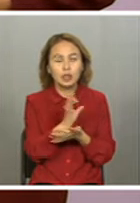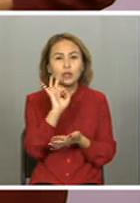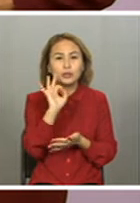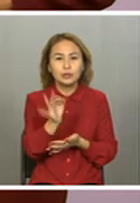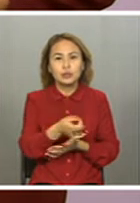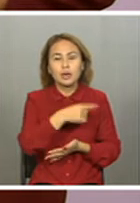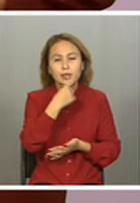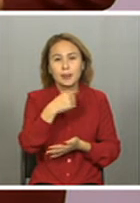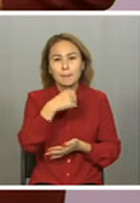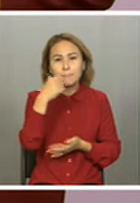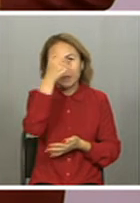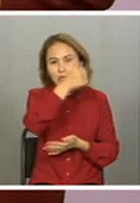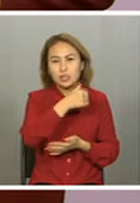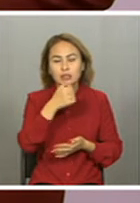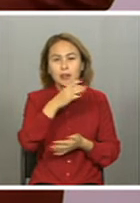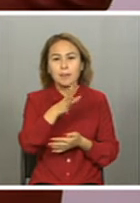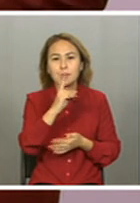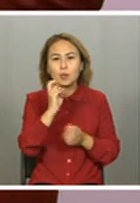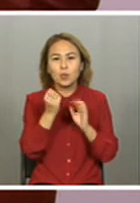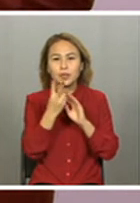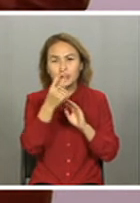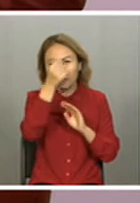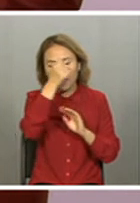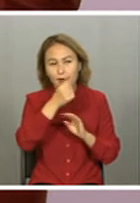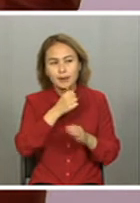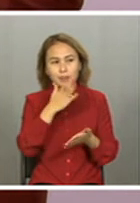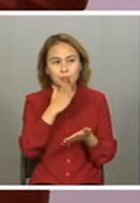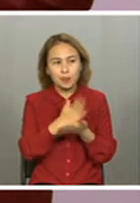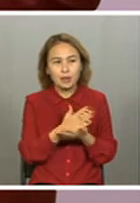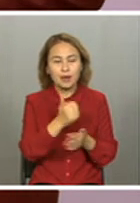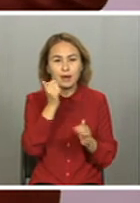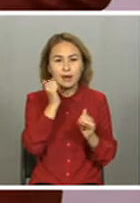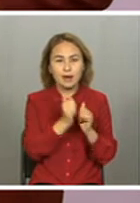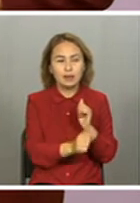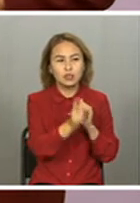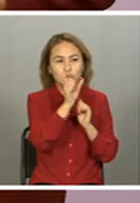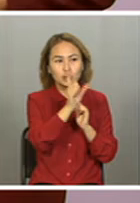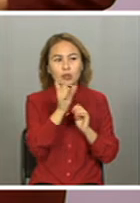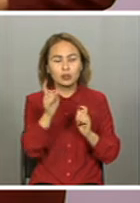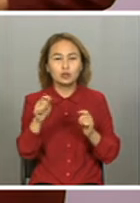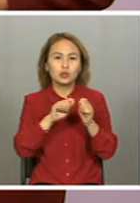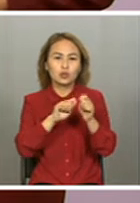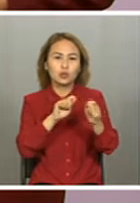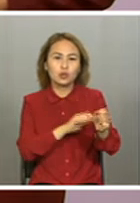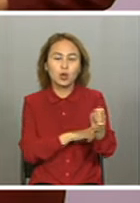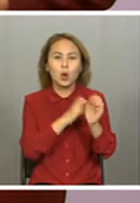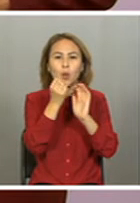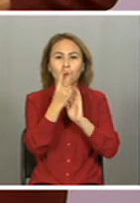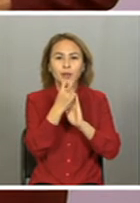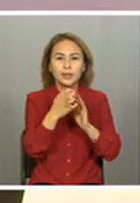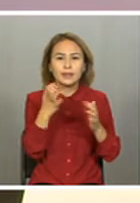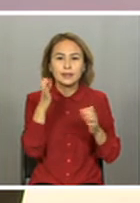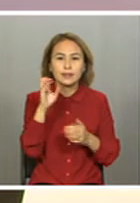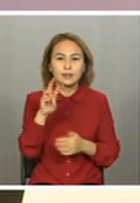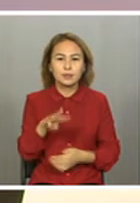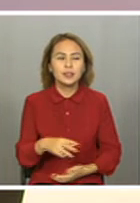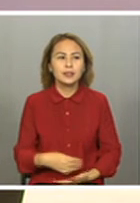бір жылда 12 ай бар. Олай болса, әр жолақтың ұзындығы 12 сантиметрге